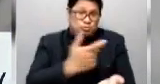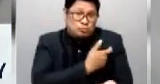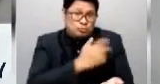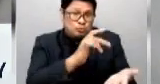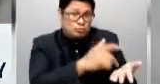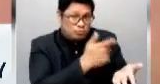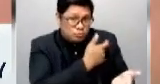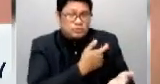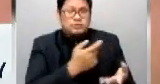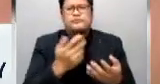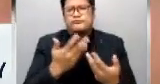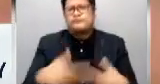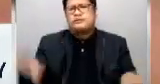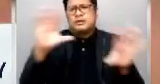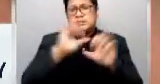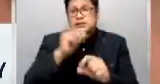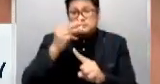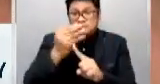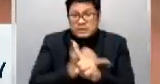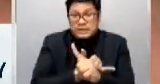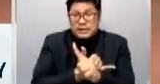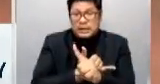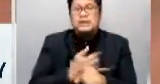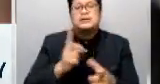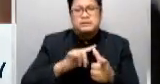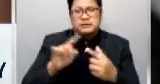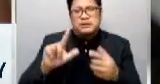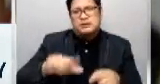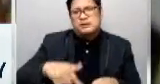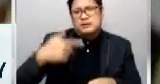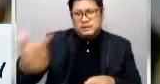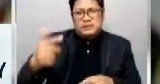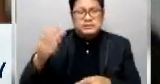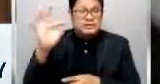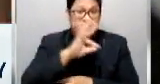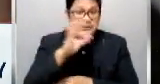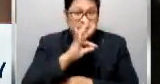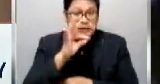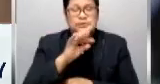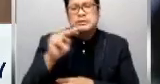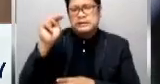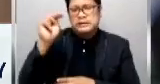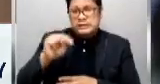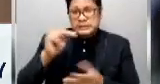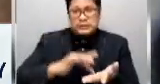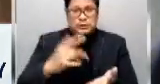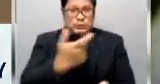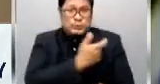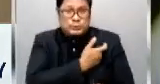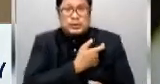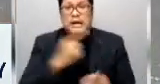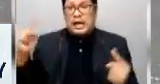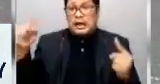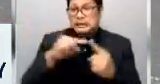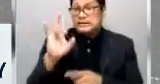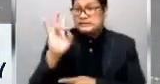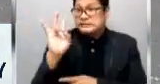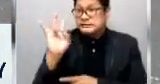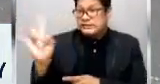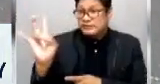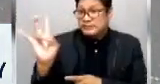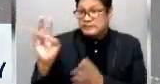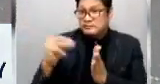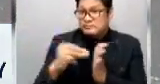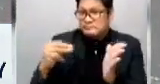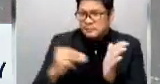Mayo. Pagkatapos niyan, isusunod na ang ibang mga Pilipino. Kailangan daw mabakunahan ang hanggang 70 million na Pilipino para makamit ang herd